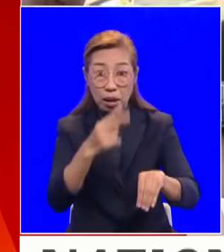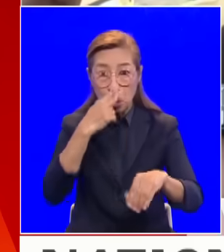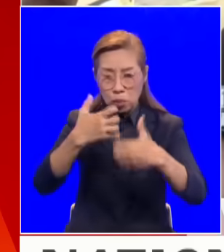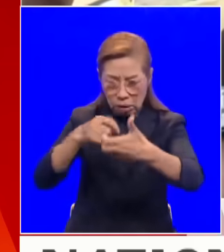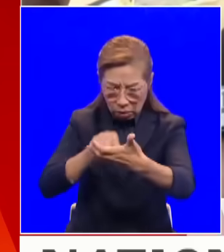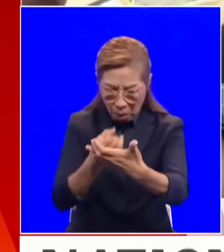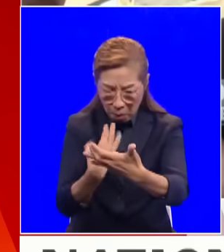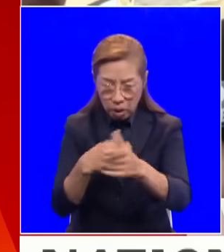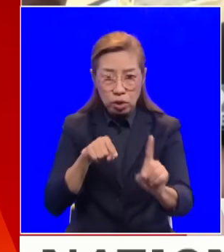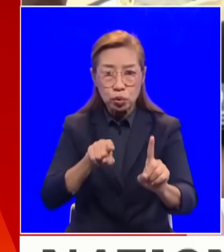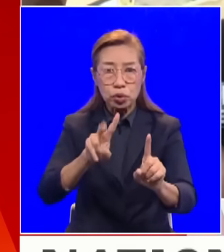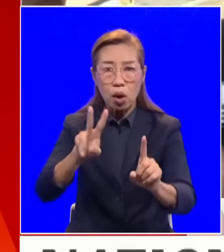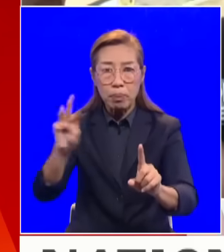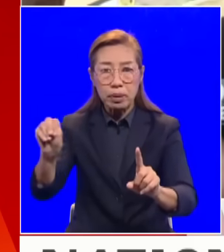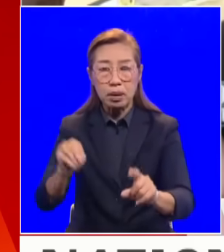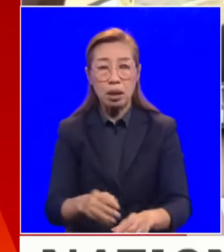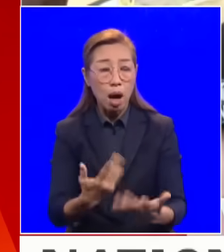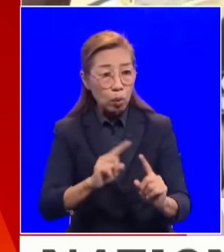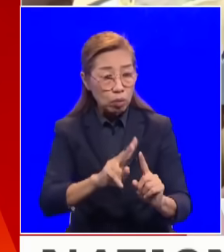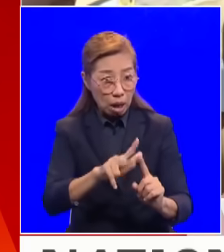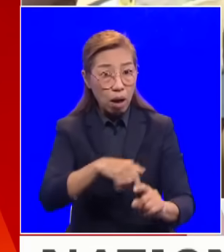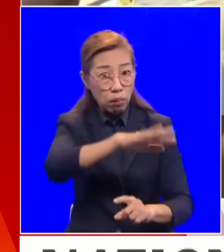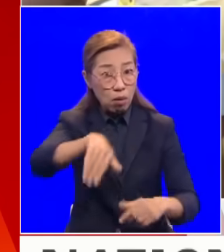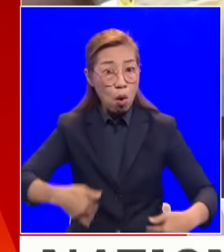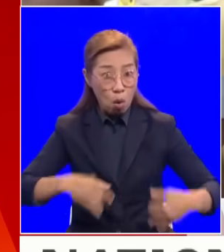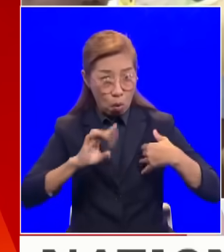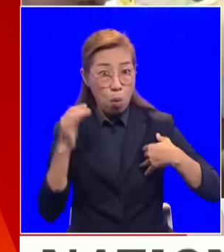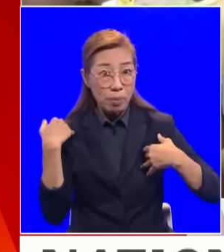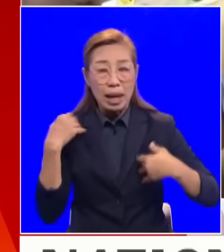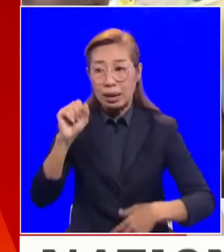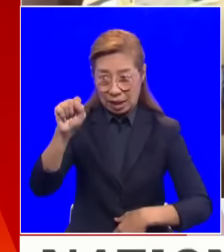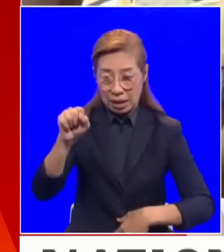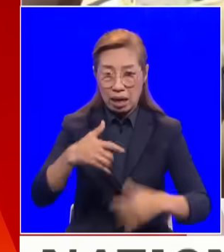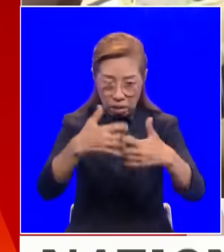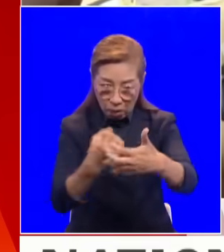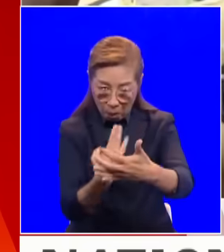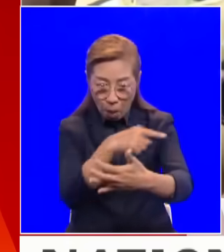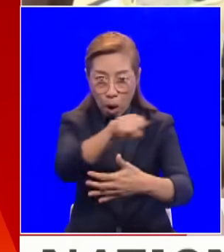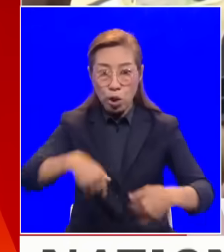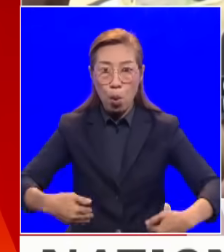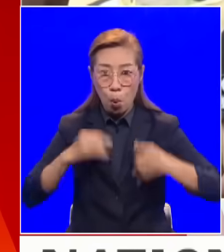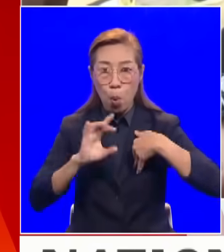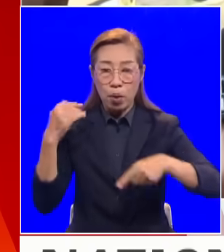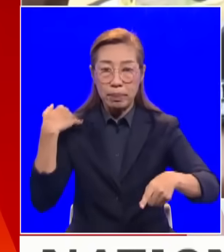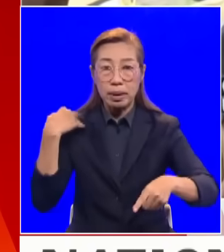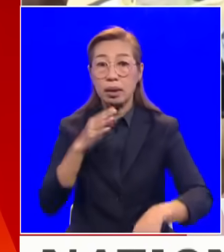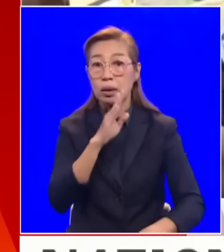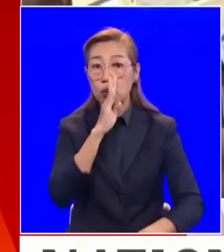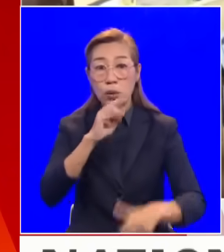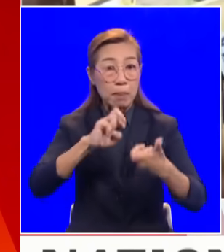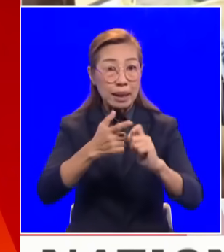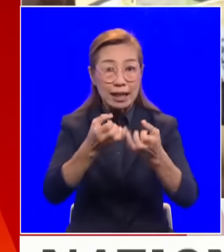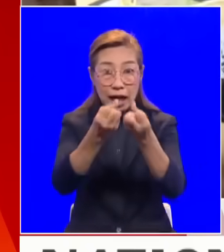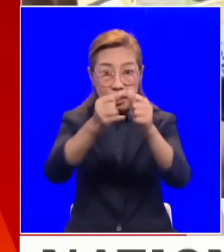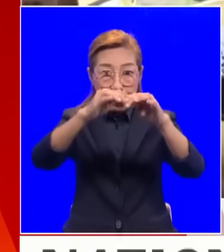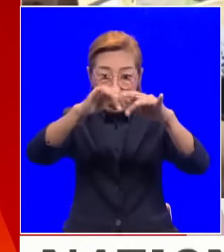ยังพบว่าทั้ง3คนมีสัญญาณชีพ ถูกต้องครับอย่างเครื่องบอกอย่างนั้นครับถ้าไม่มีอุปสรรคเรื่องดินเนี่ยถือว่า